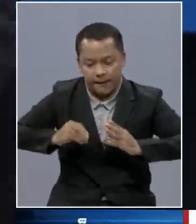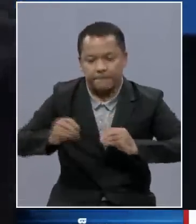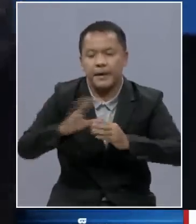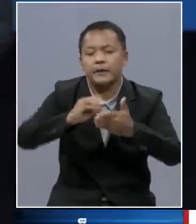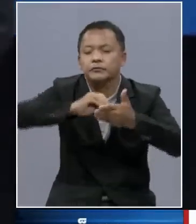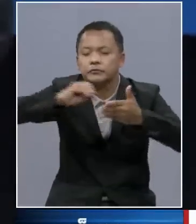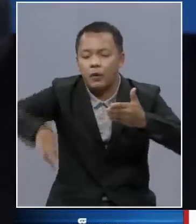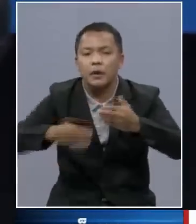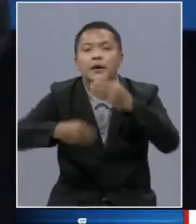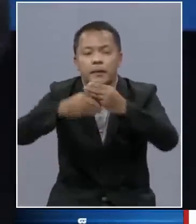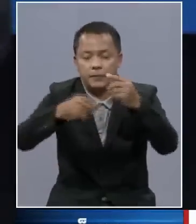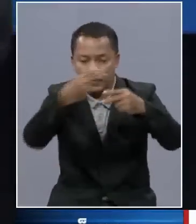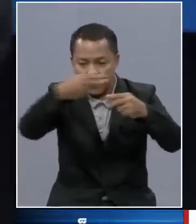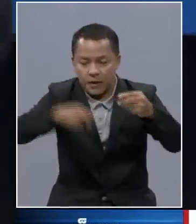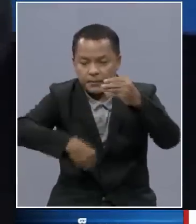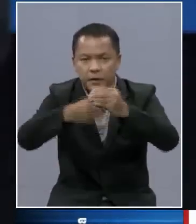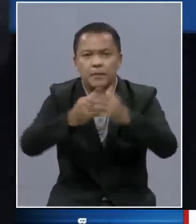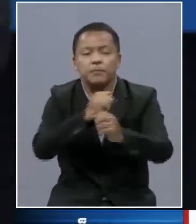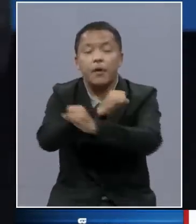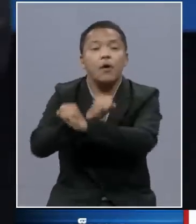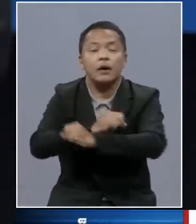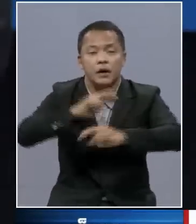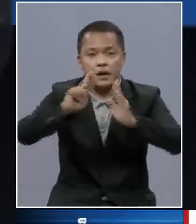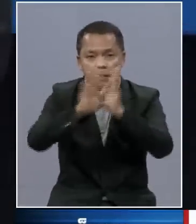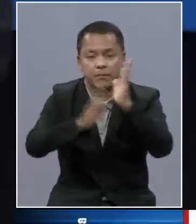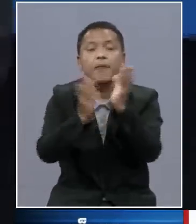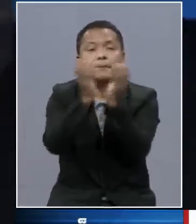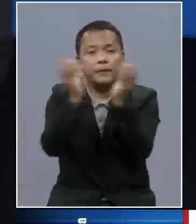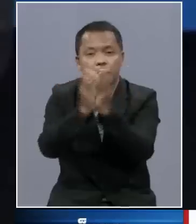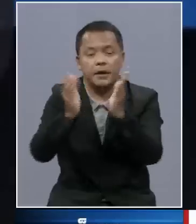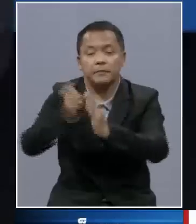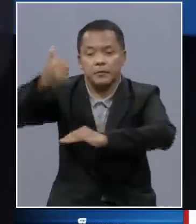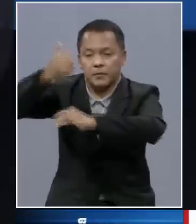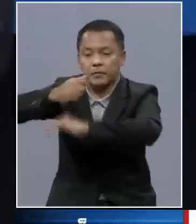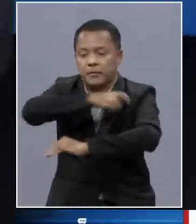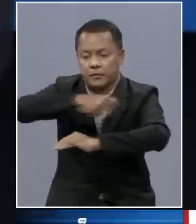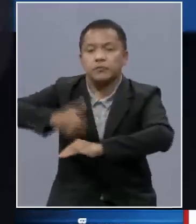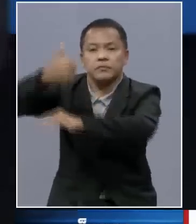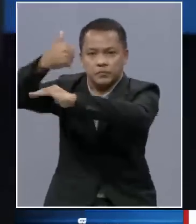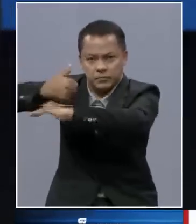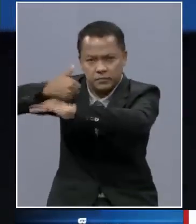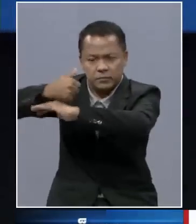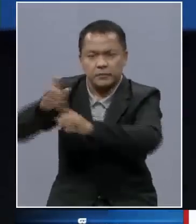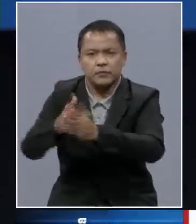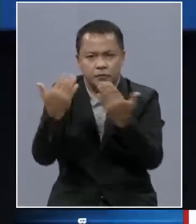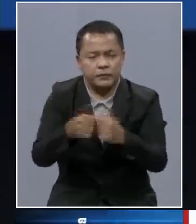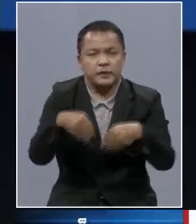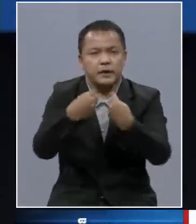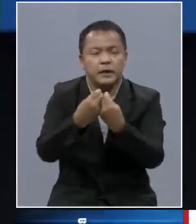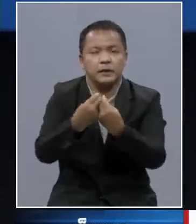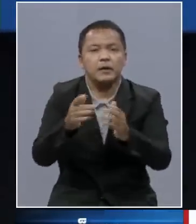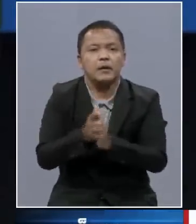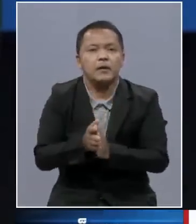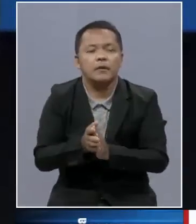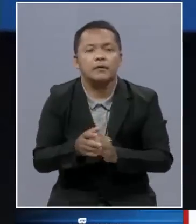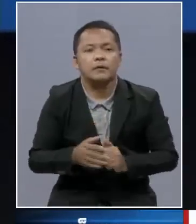ร้อมกับเติมข้อความที่ยืนยันถึงการปกครองระบอบประชาธิปไตยอันมีพระมหากษัตริย์ทรงเป็นประมุขเรื่องนี้ก็ทำให้อาจารย์ป๊อกปิยบุ